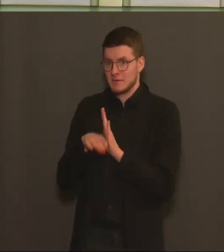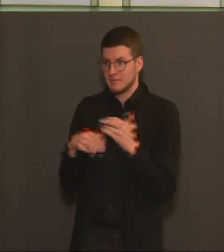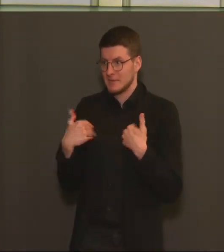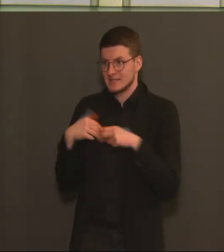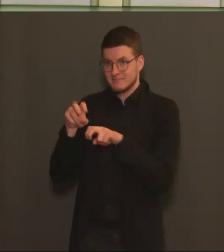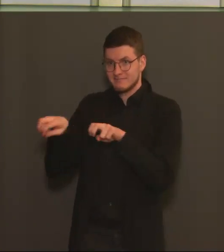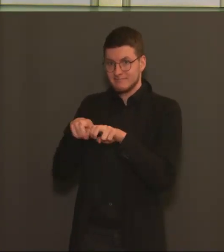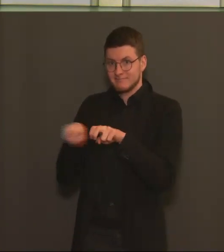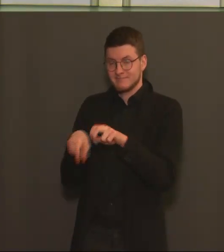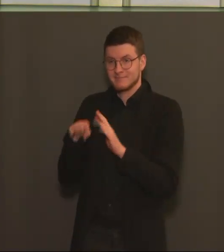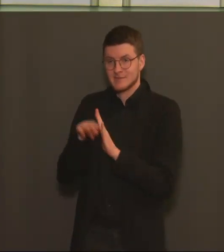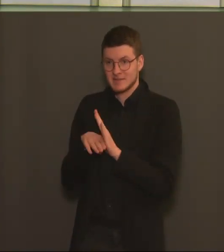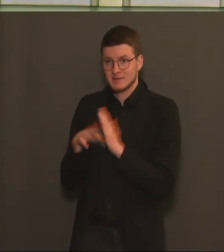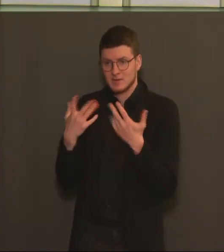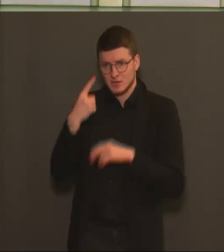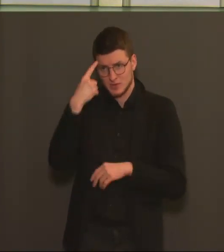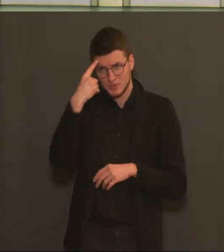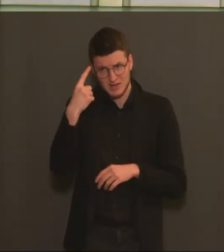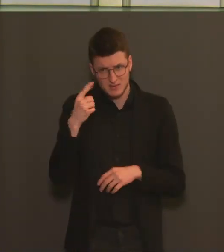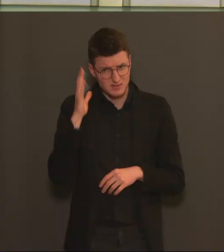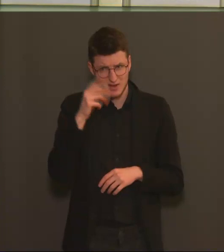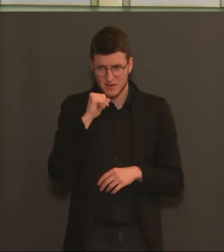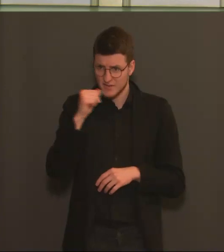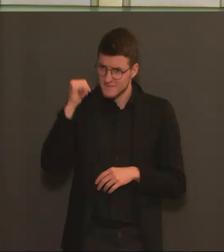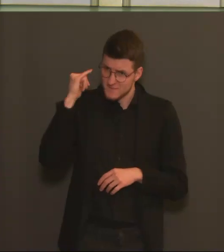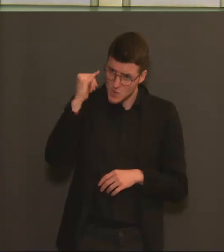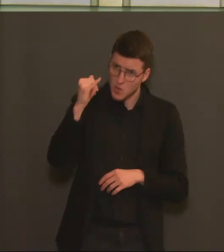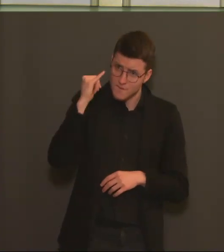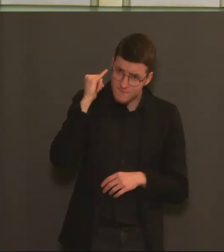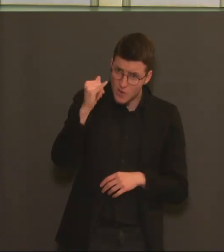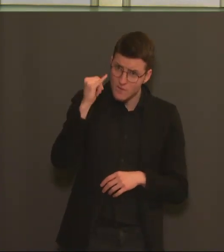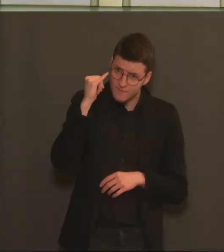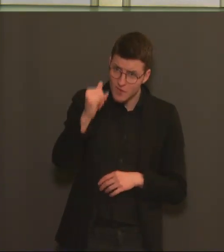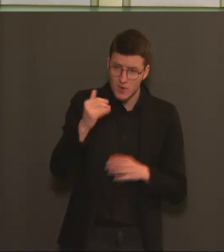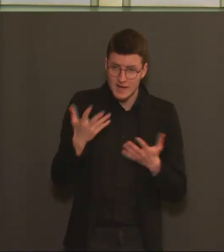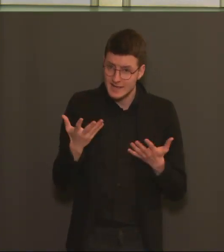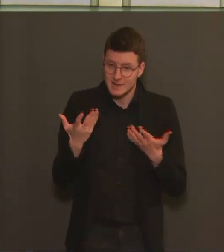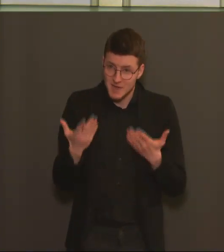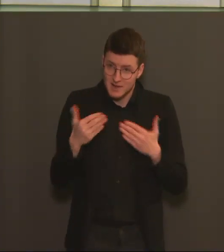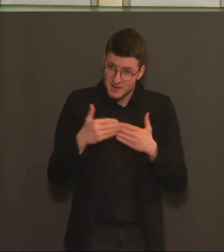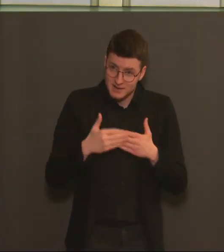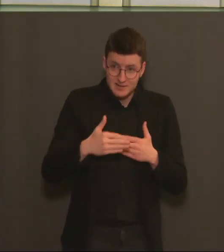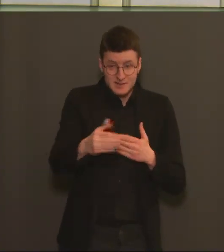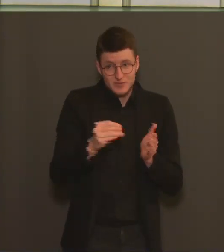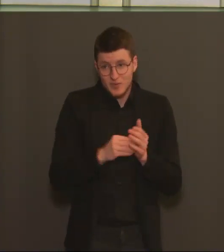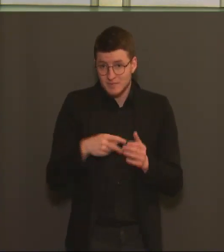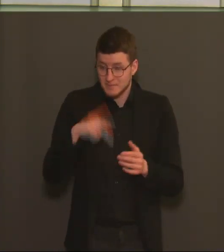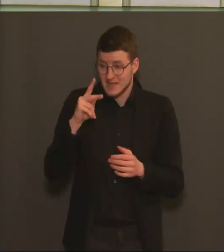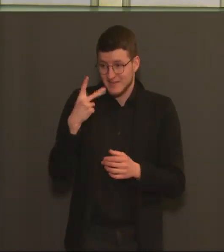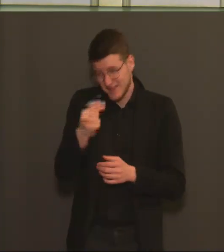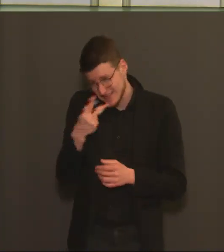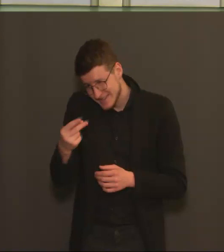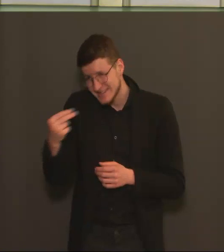Weet dat dit niet gaat blijven duren, maar in afwachting van een verdere uitrol van de vaccinatiecampagne